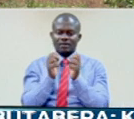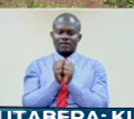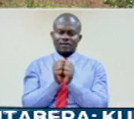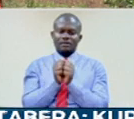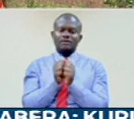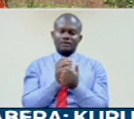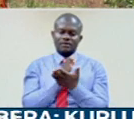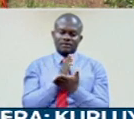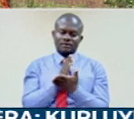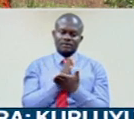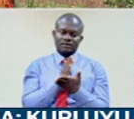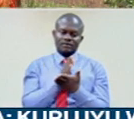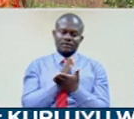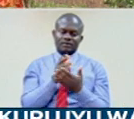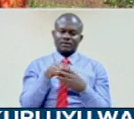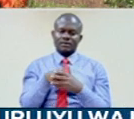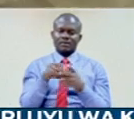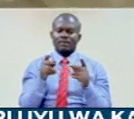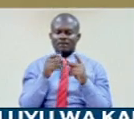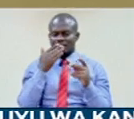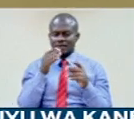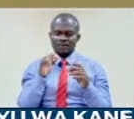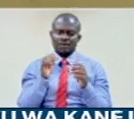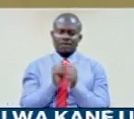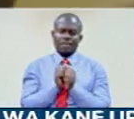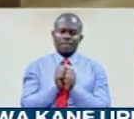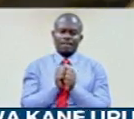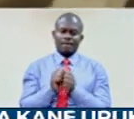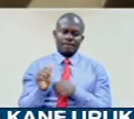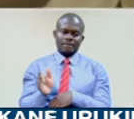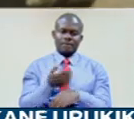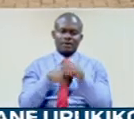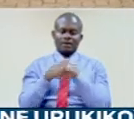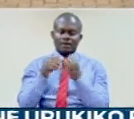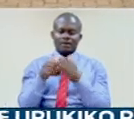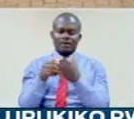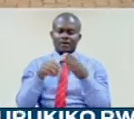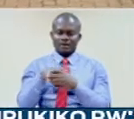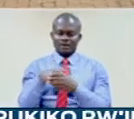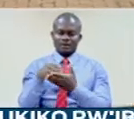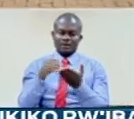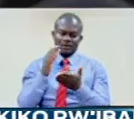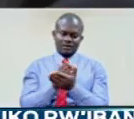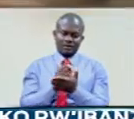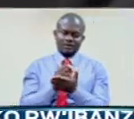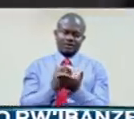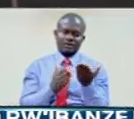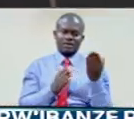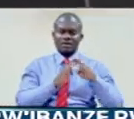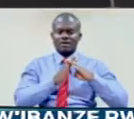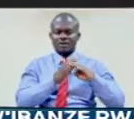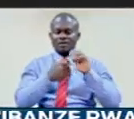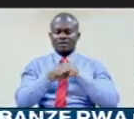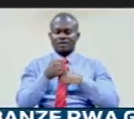uri mu biza n'inzu yakugwaho. Gukura ibikorwa remezo byari mu bishanga, guca amashashi, gukumira ibikoresho